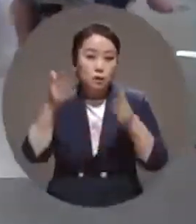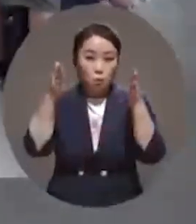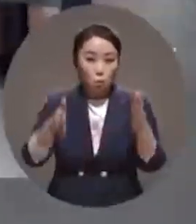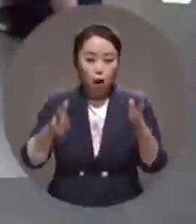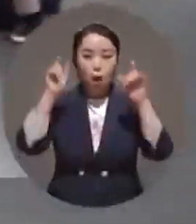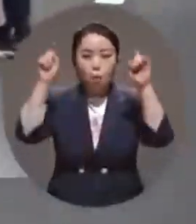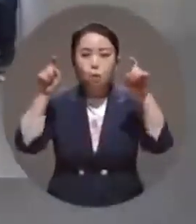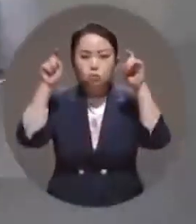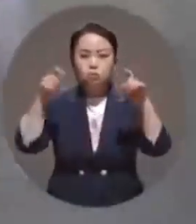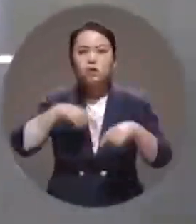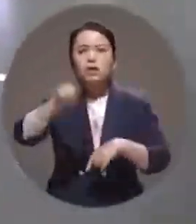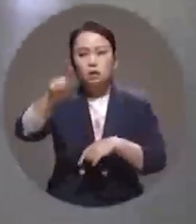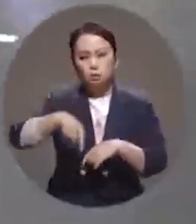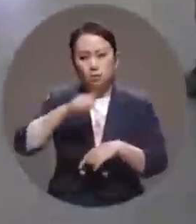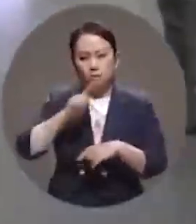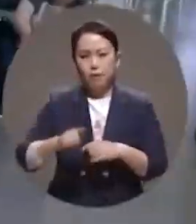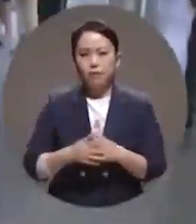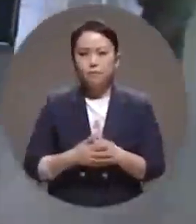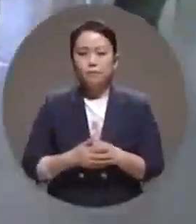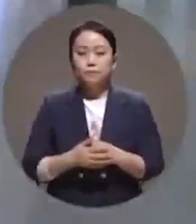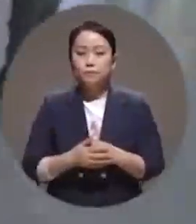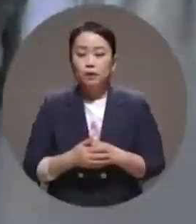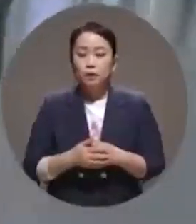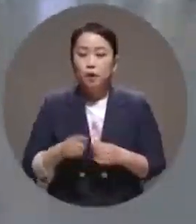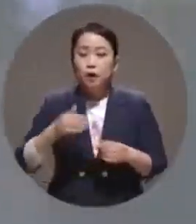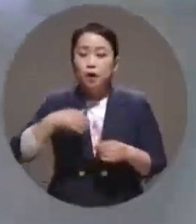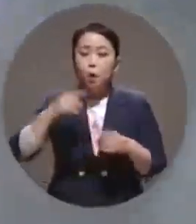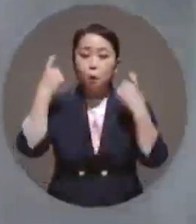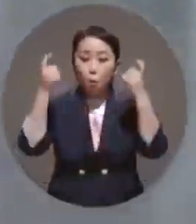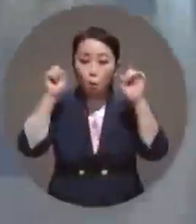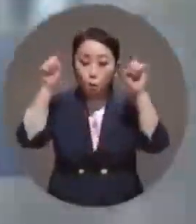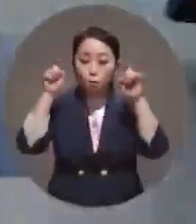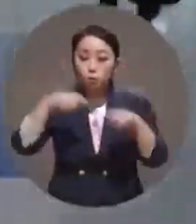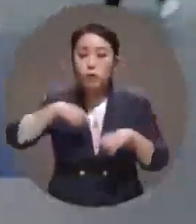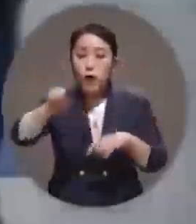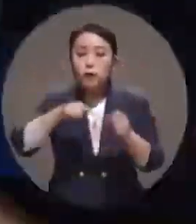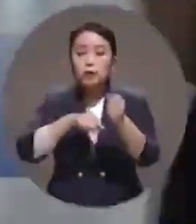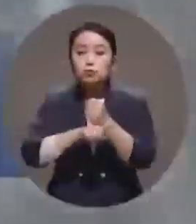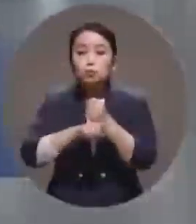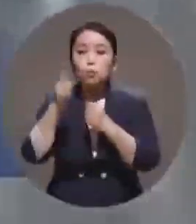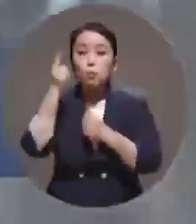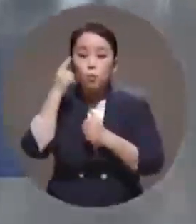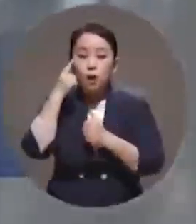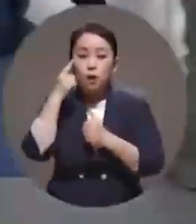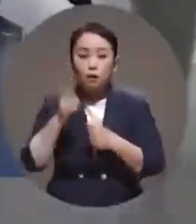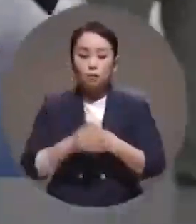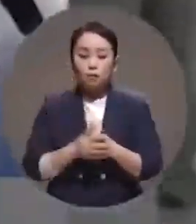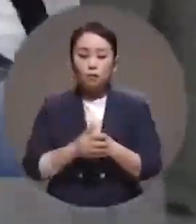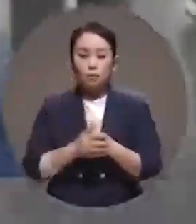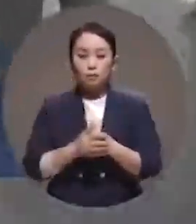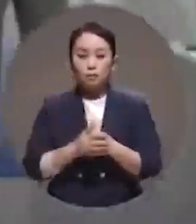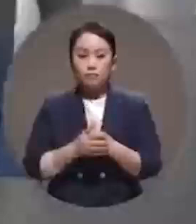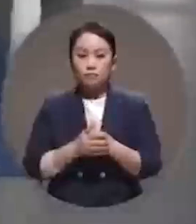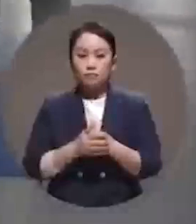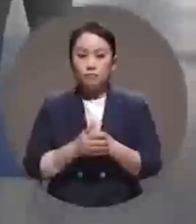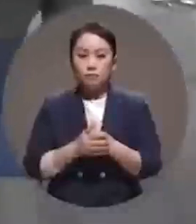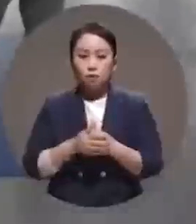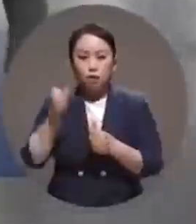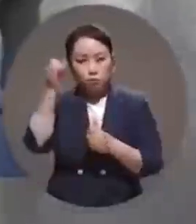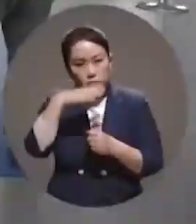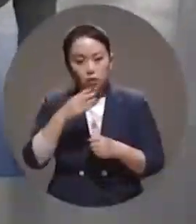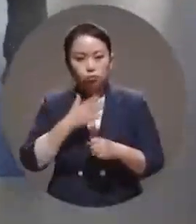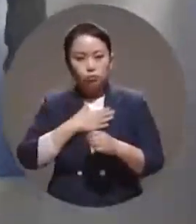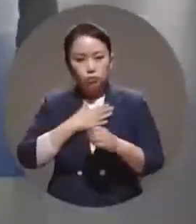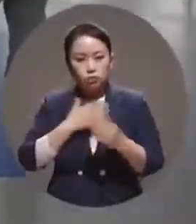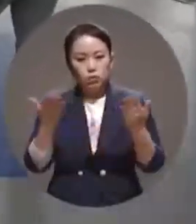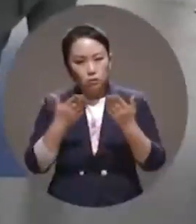호주 출장길에 올랐습니다. 가시는 이유 한번 여쭤봐도 될까요? 어떤 목적으로 가시는지. 예. 아니 우리가 삶의